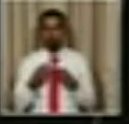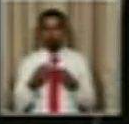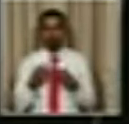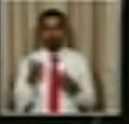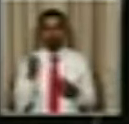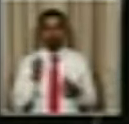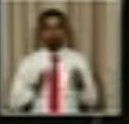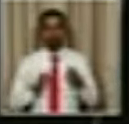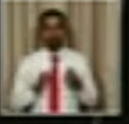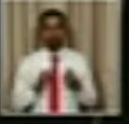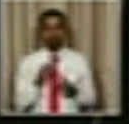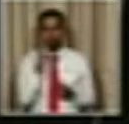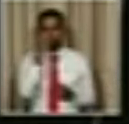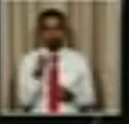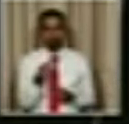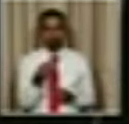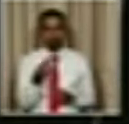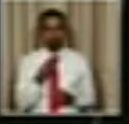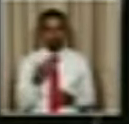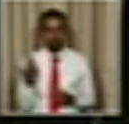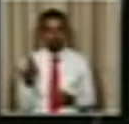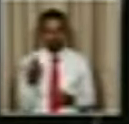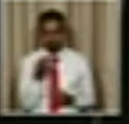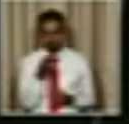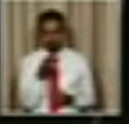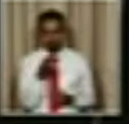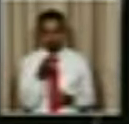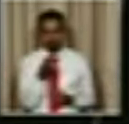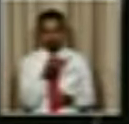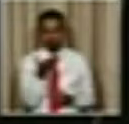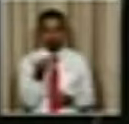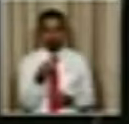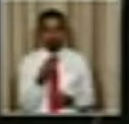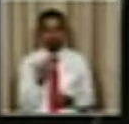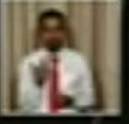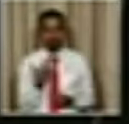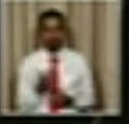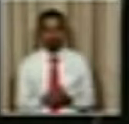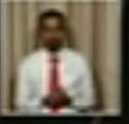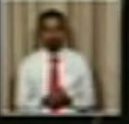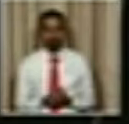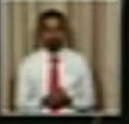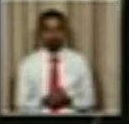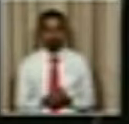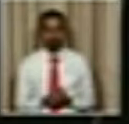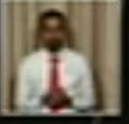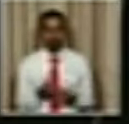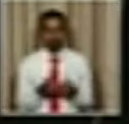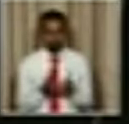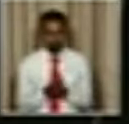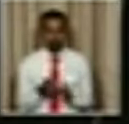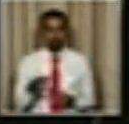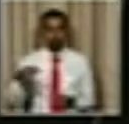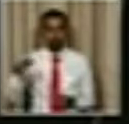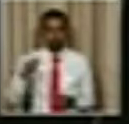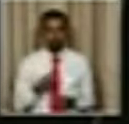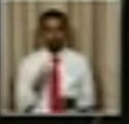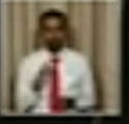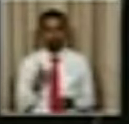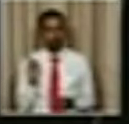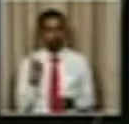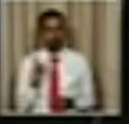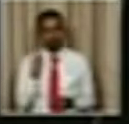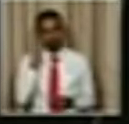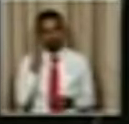ෂර්ට් එක ඔබතුමාට දීලා නැහැ කවුරුවත් එහෙම ෂර්ට් එක. කවුරුත් දීලා නැහැ. දීලා නැහැ. ඔබතුමාට ඔබතුමාම ගන්න ඕන හම්බ කරන එක. ඒගොල්ලන්ට හම්බ